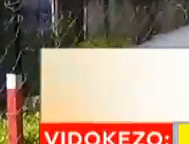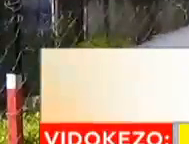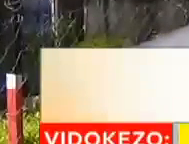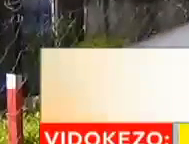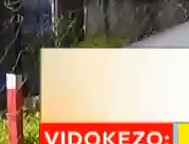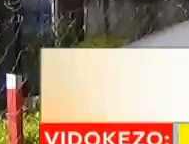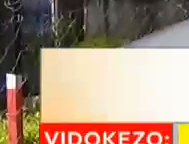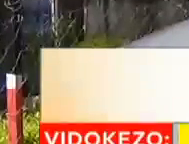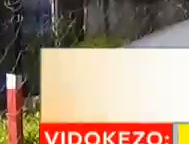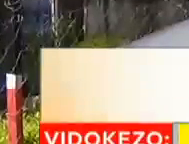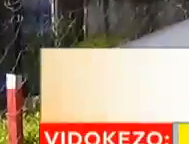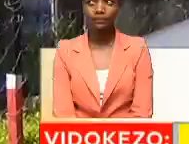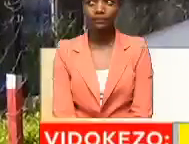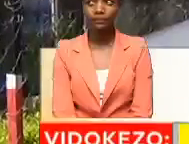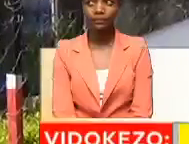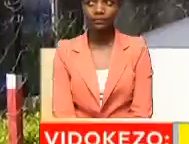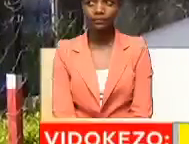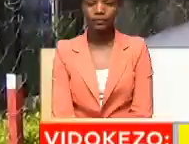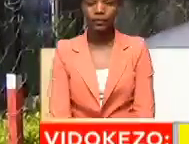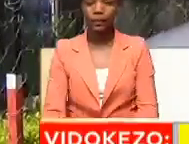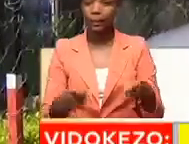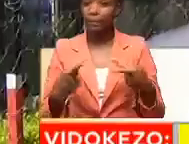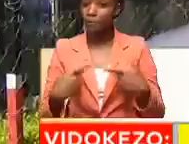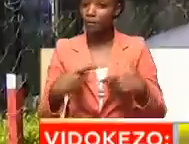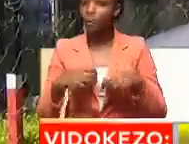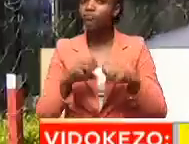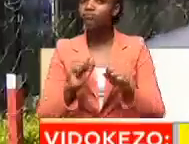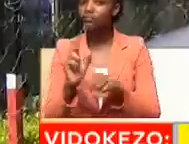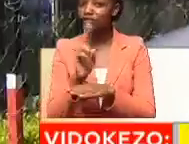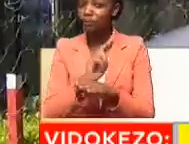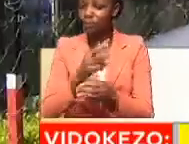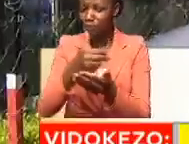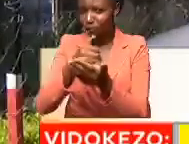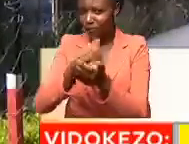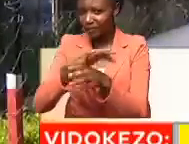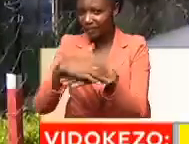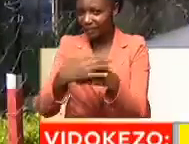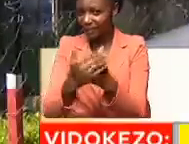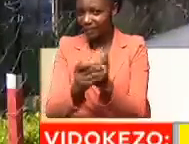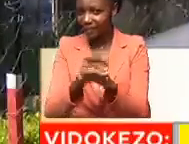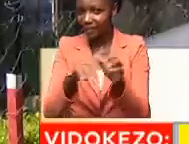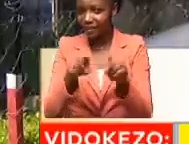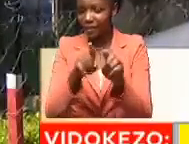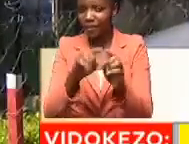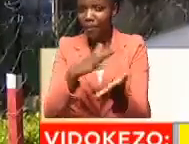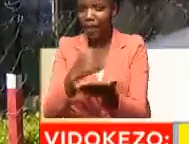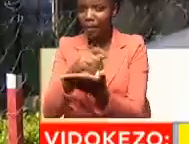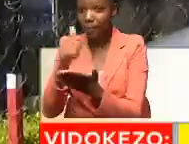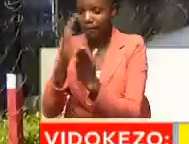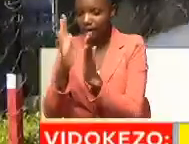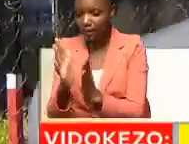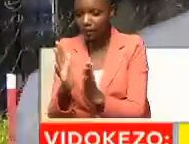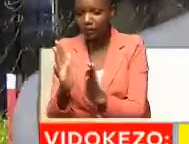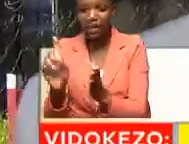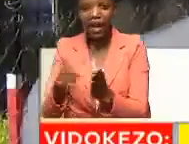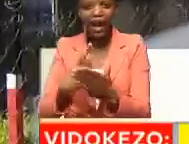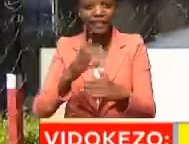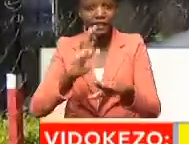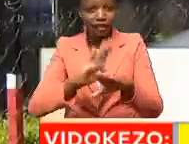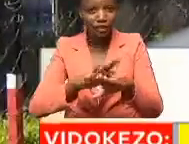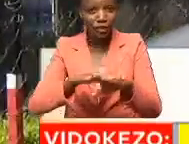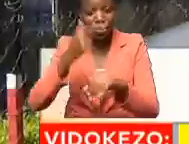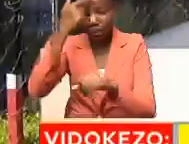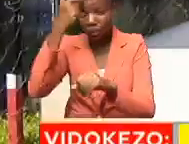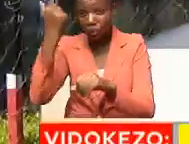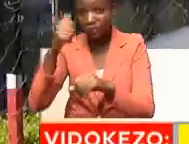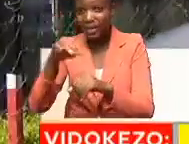mfuko, asanitize, aweke kwa mfuko, aendeone mgonjwa mwingine, asanitize, aweke kwa mfuko, na itasaidia sana sababu